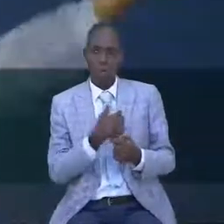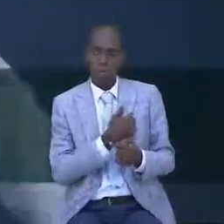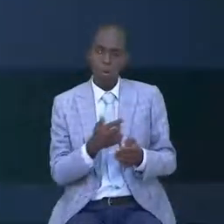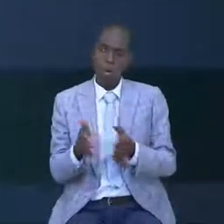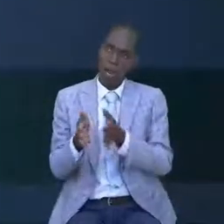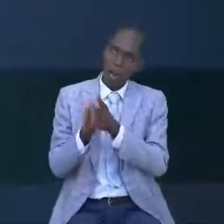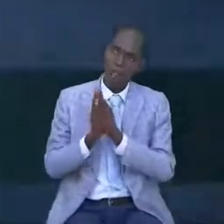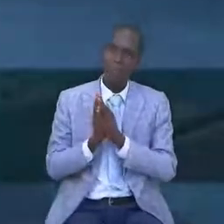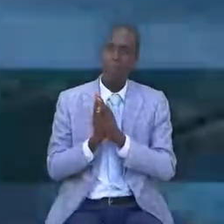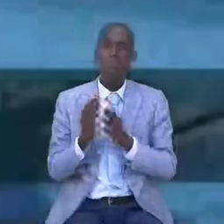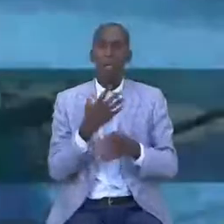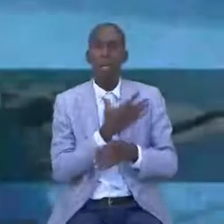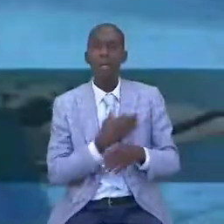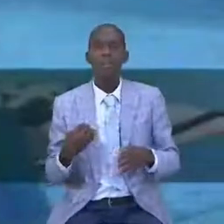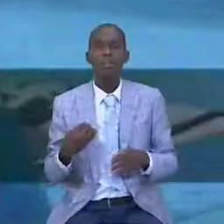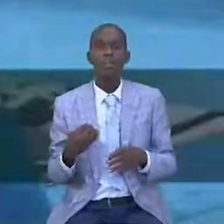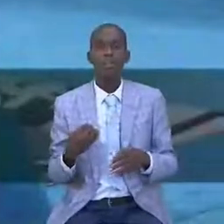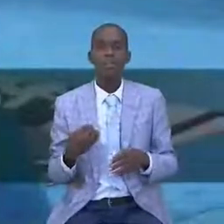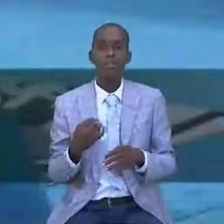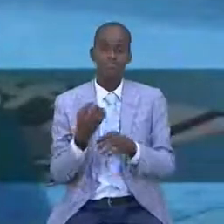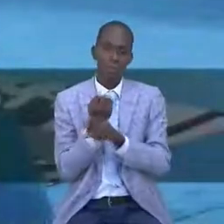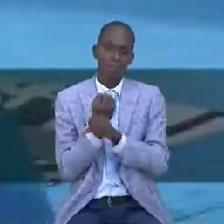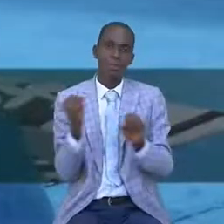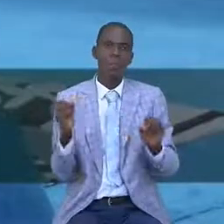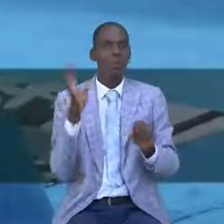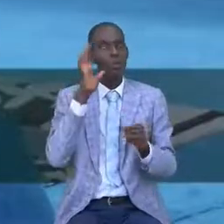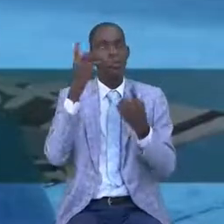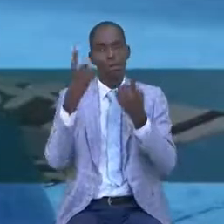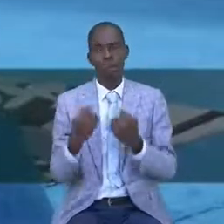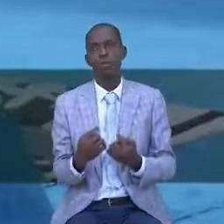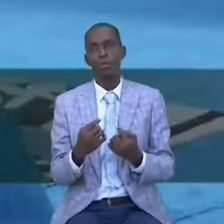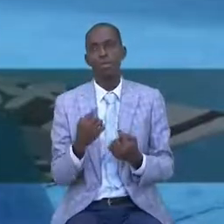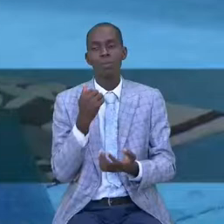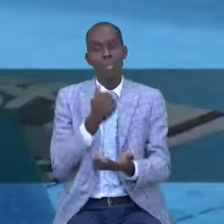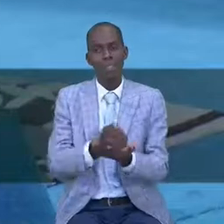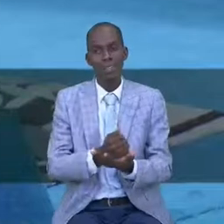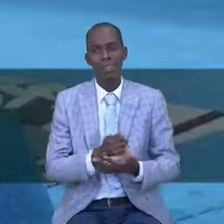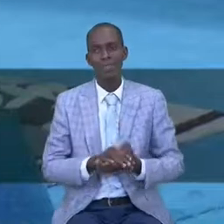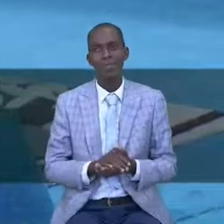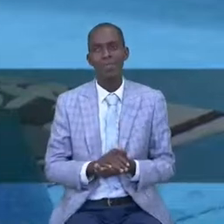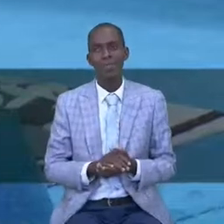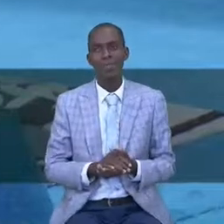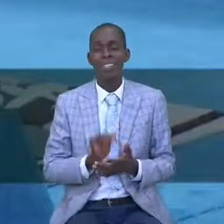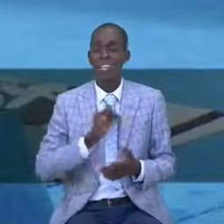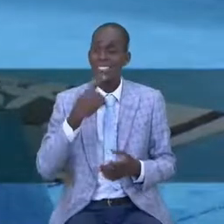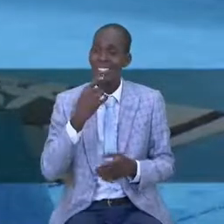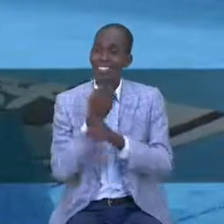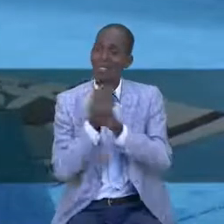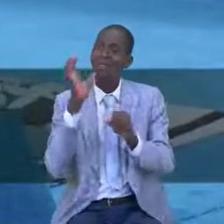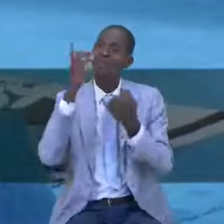ce nom, nous venons, nous demandons et le salut